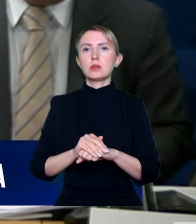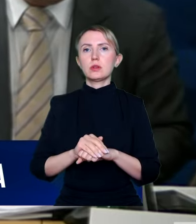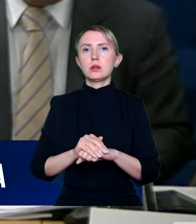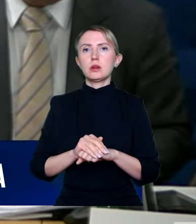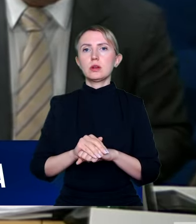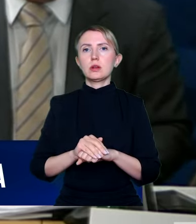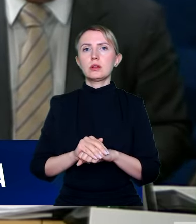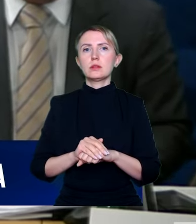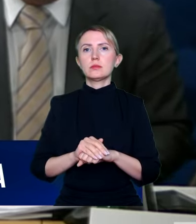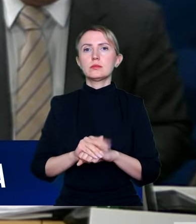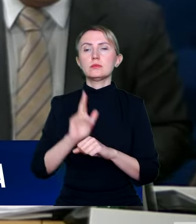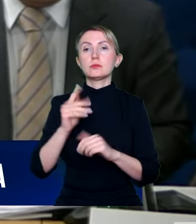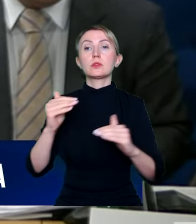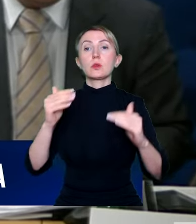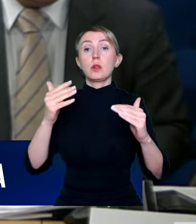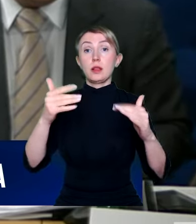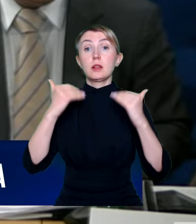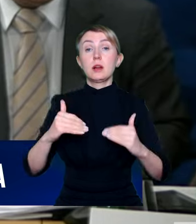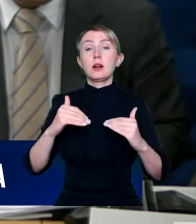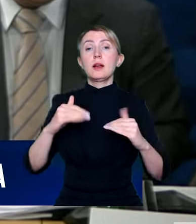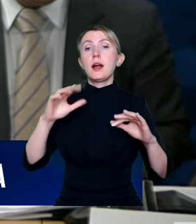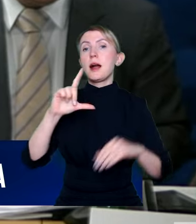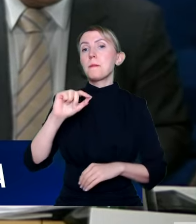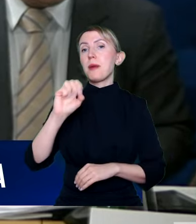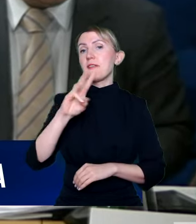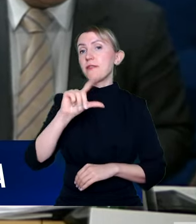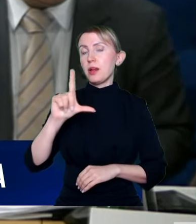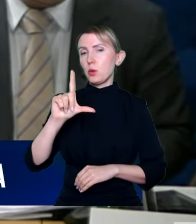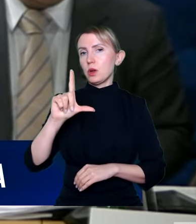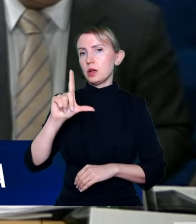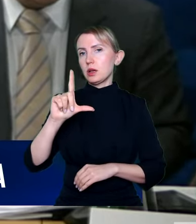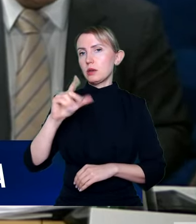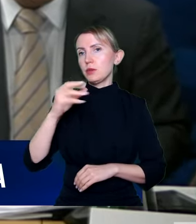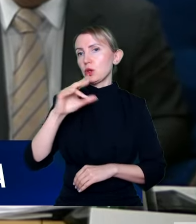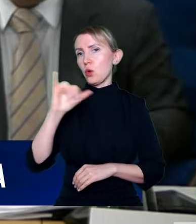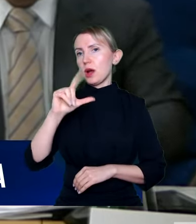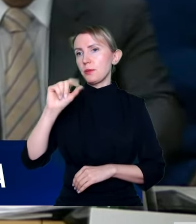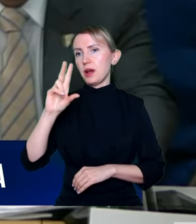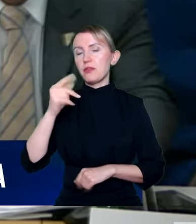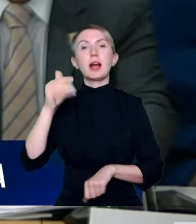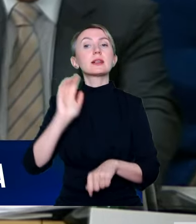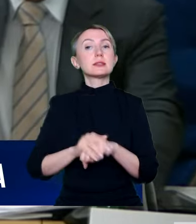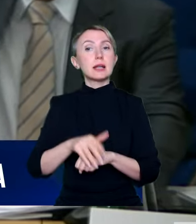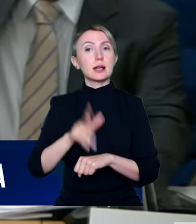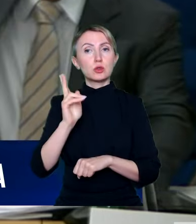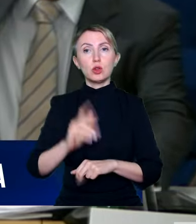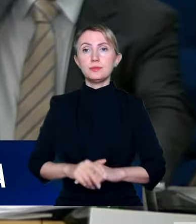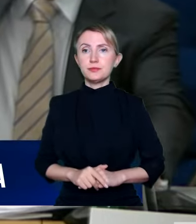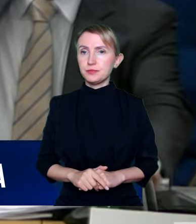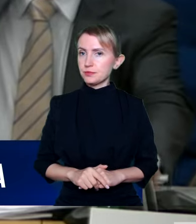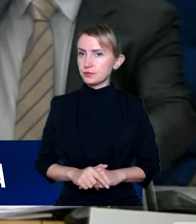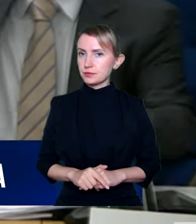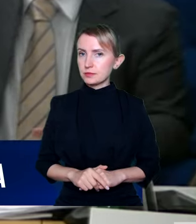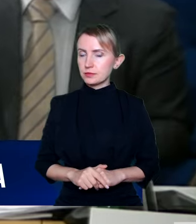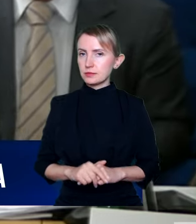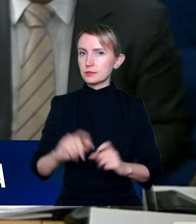Kto jest za kandydaturą pana Mikołaja Pawlaka? Kto jest za? Kto